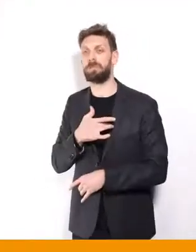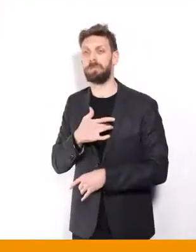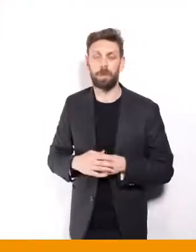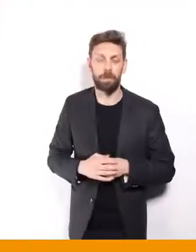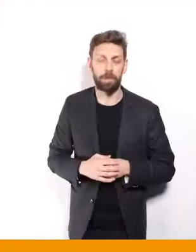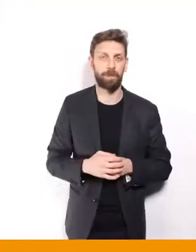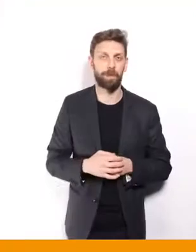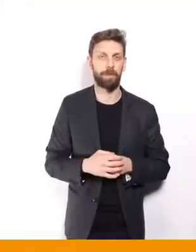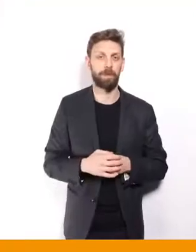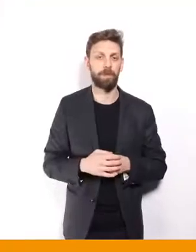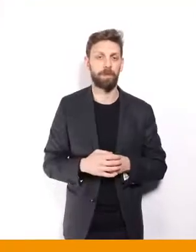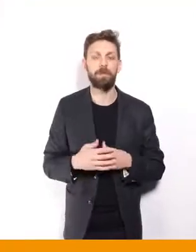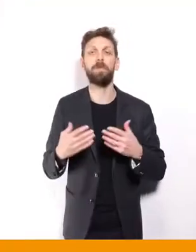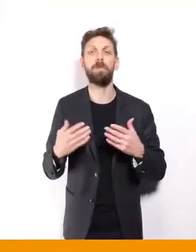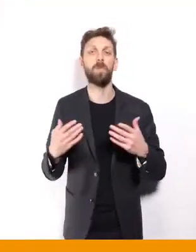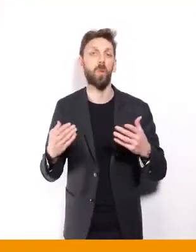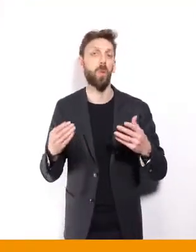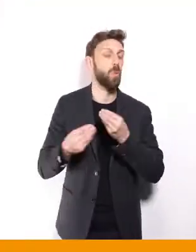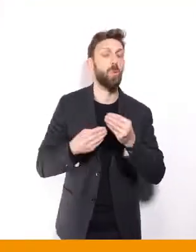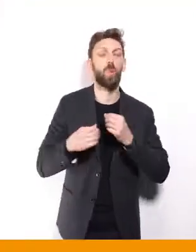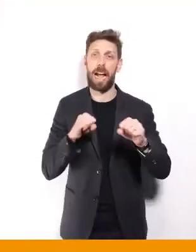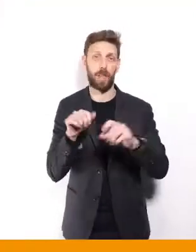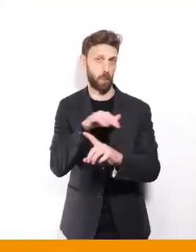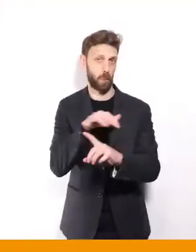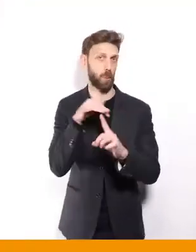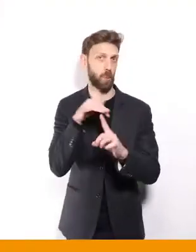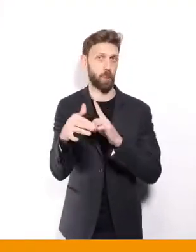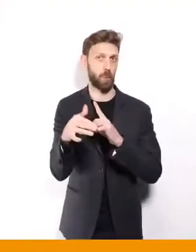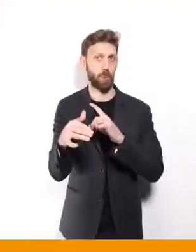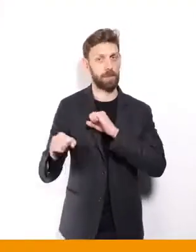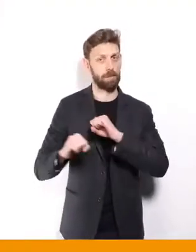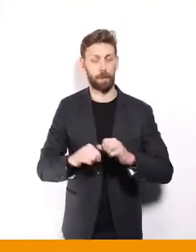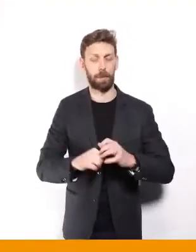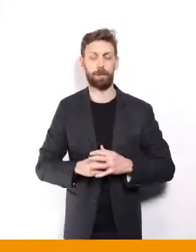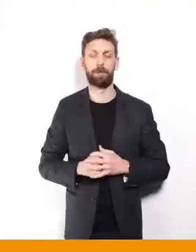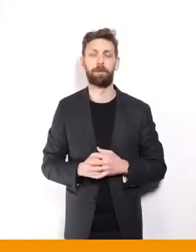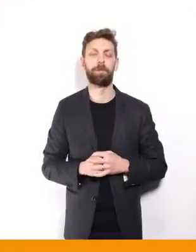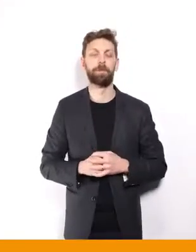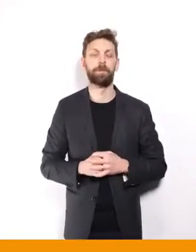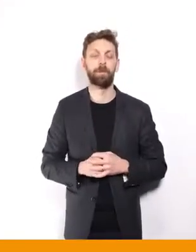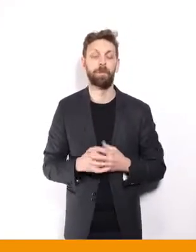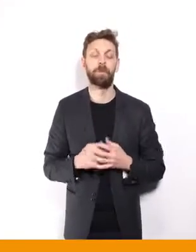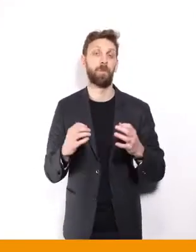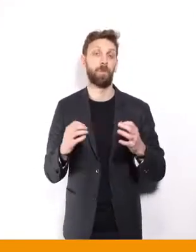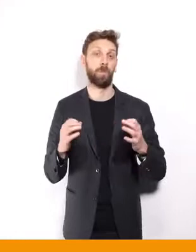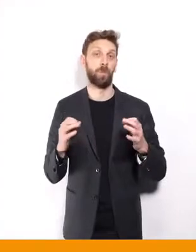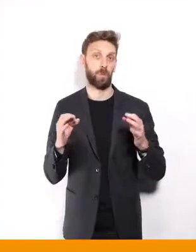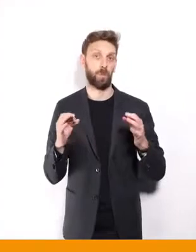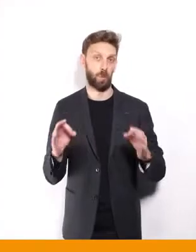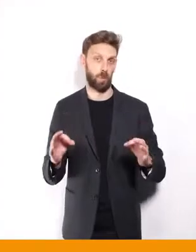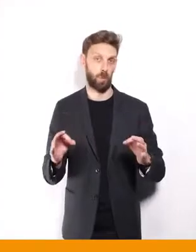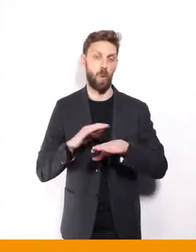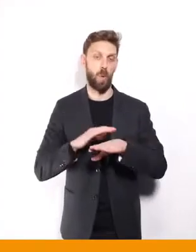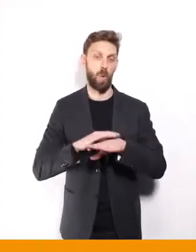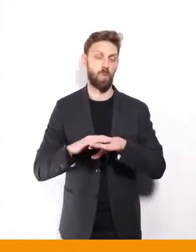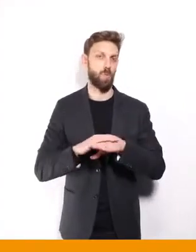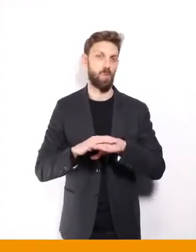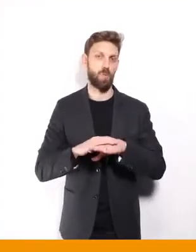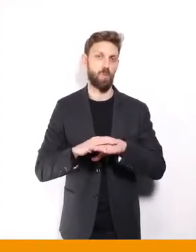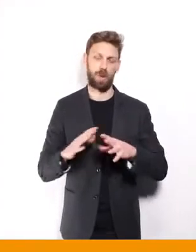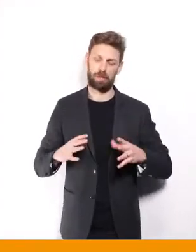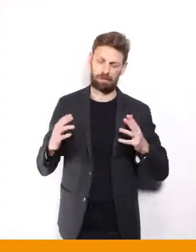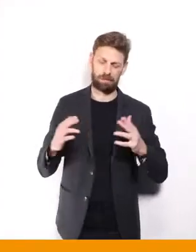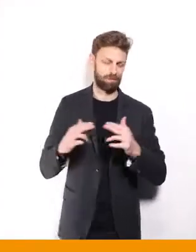finalement d'action sociale. Et je crois que c'est bien l'enjeu d'une politique ambitieuse qui